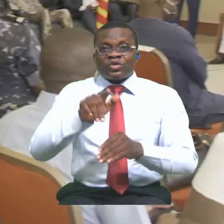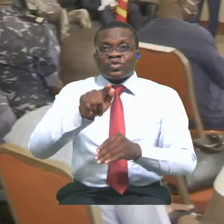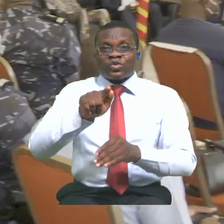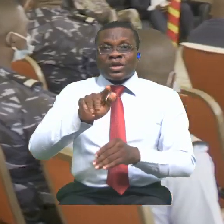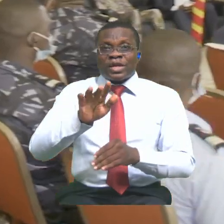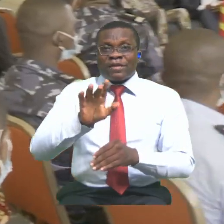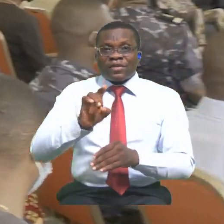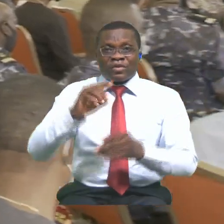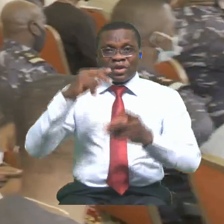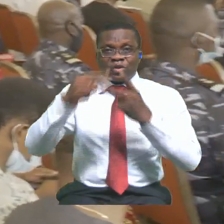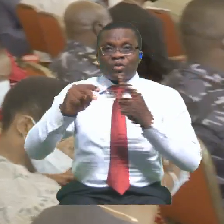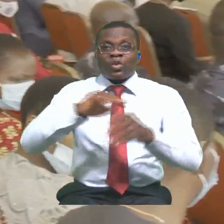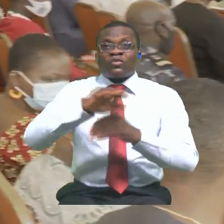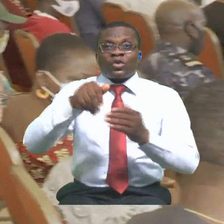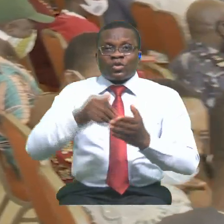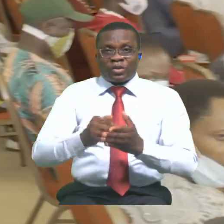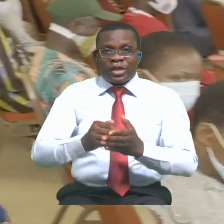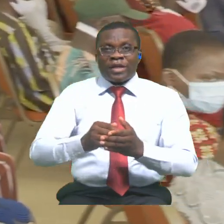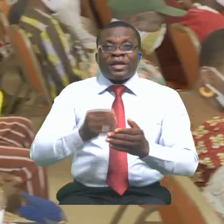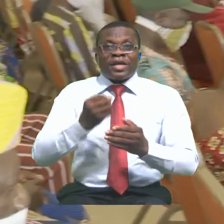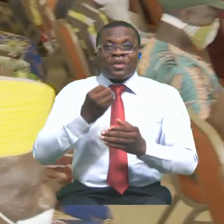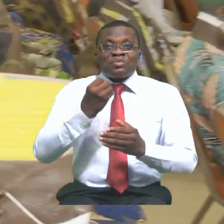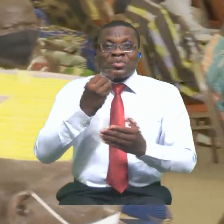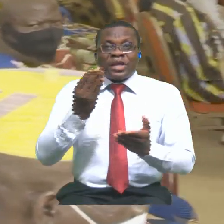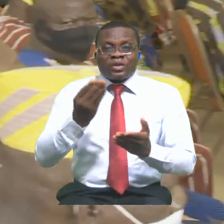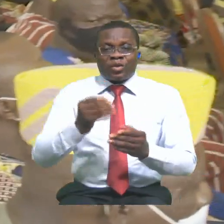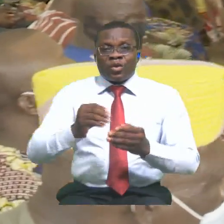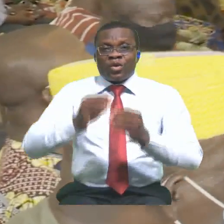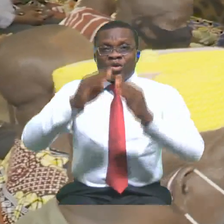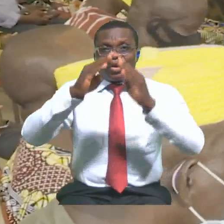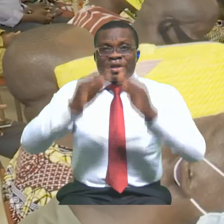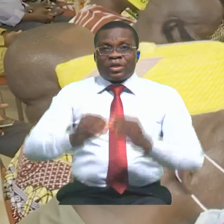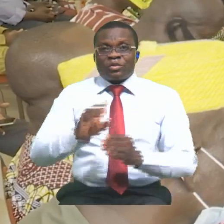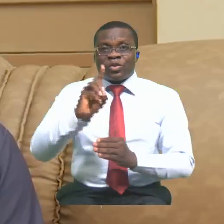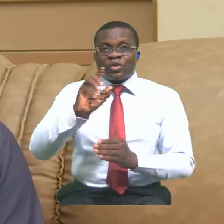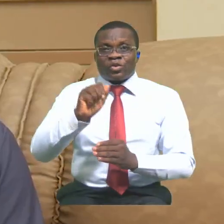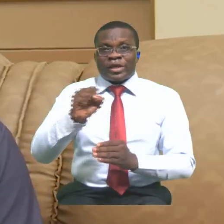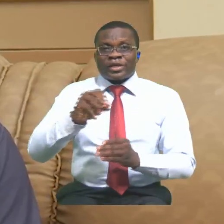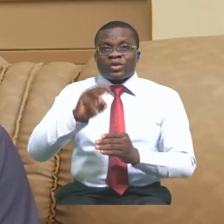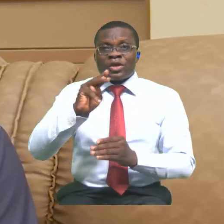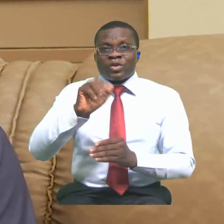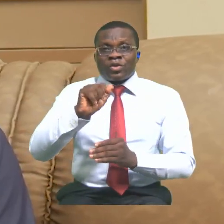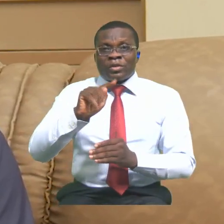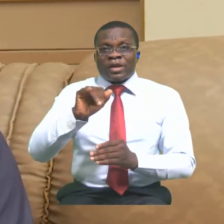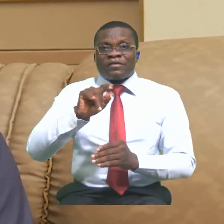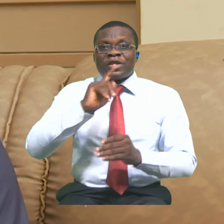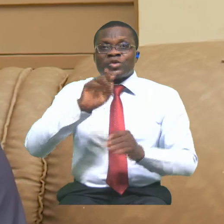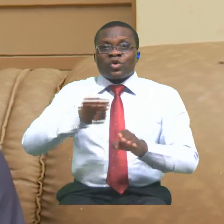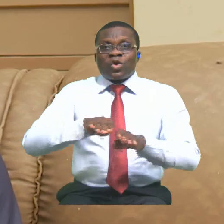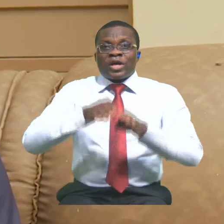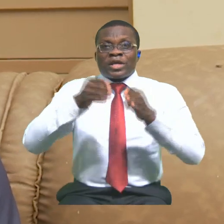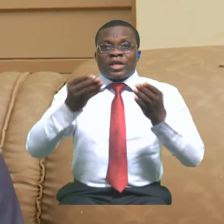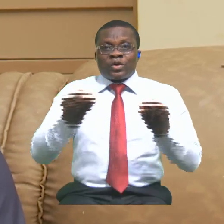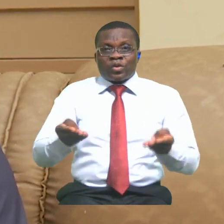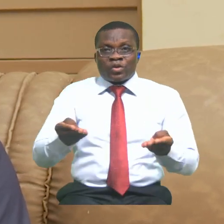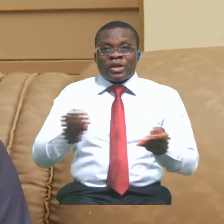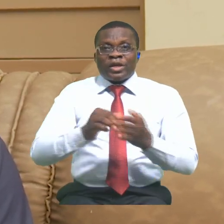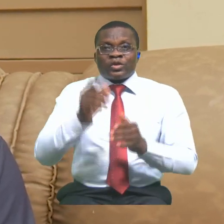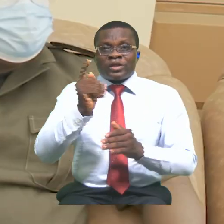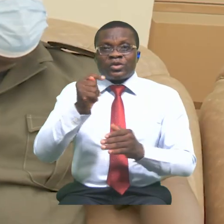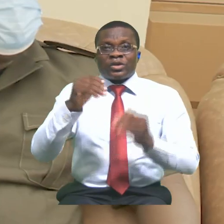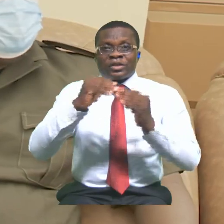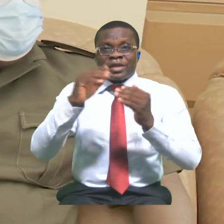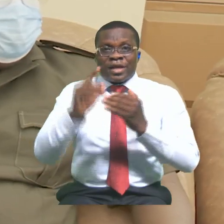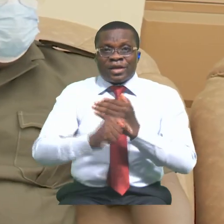sont prévus au total. Et très prochainement, les tribunaux de Dassa et de Malanville seront inaugurés. Ceci témoigne